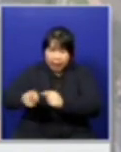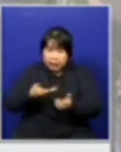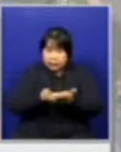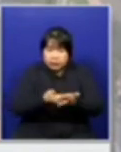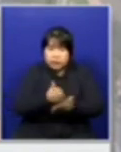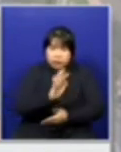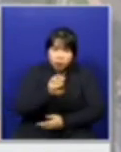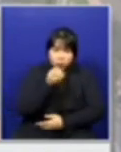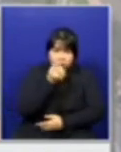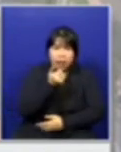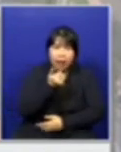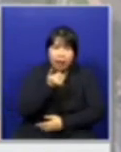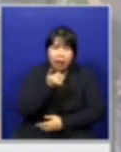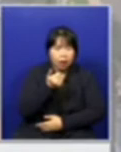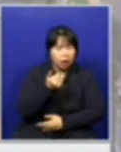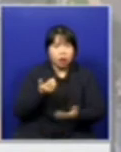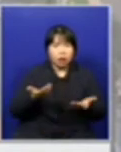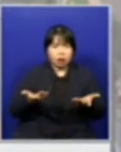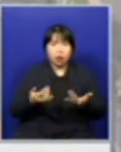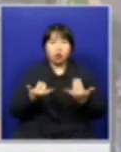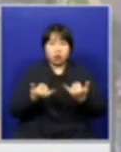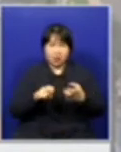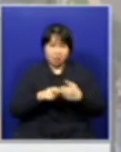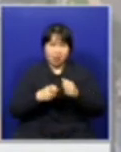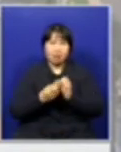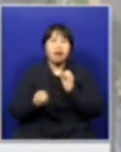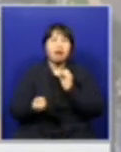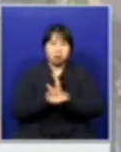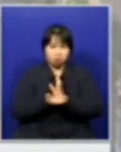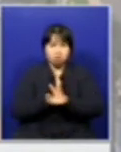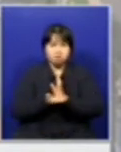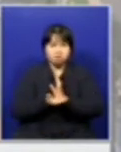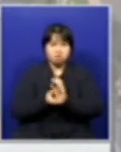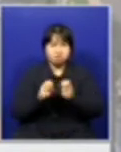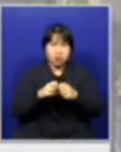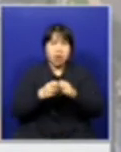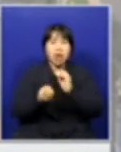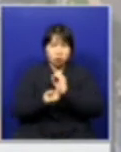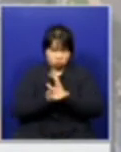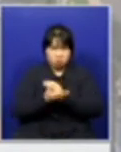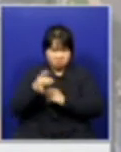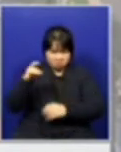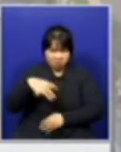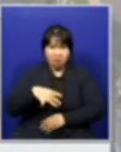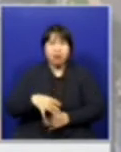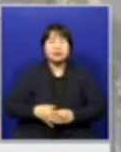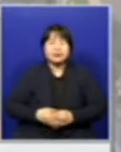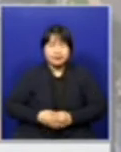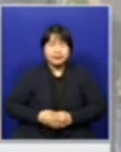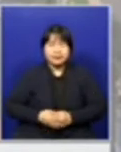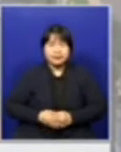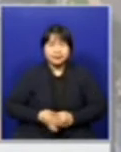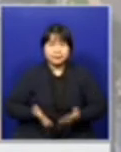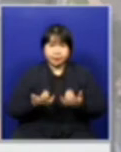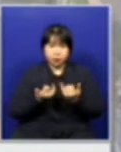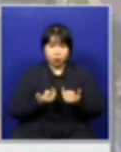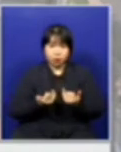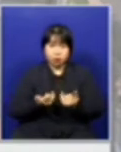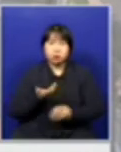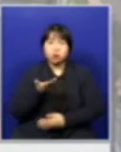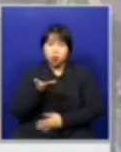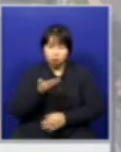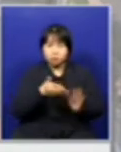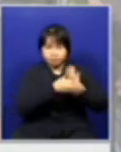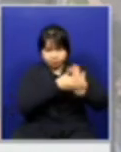านี้เป็นผลกระทบที่รุนแรงเป็นอย่างมากท่านประธานที่เคารพคะนั้นก็ขอสไล